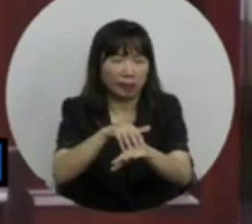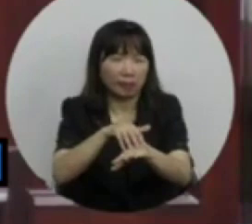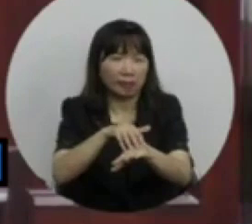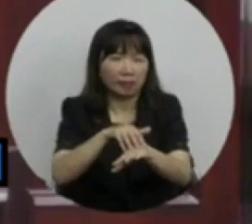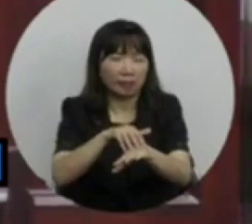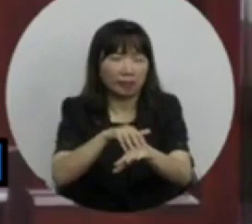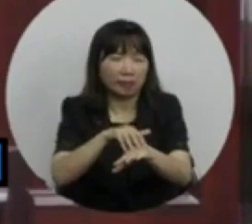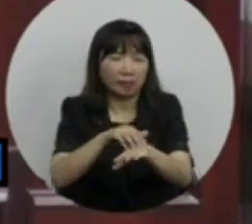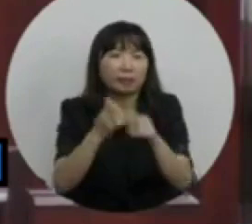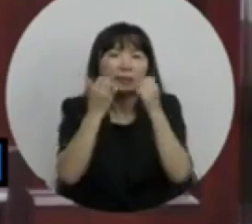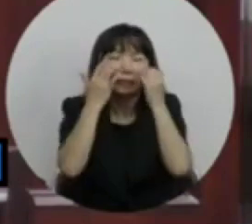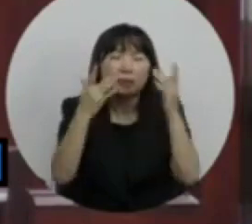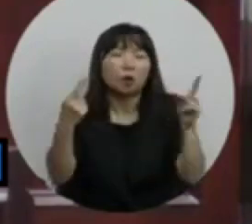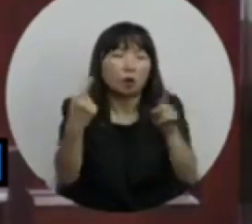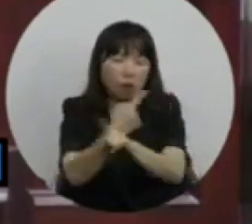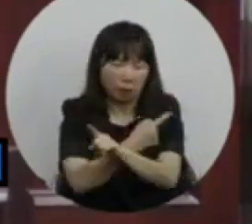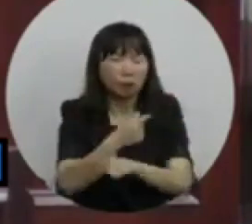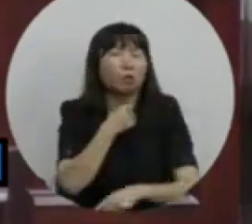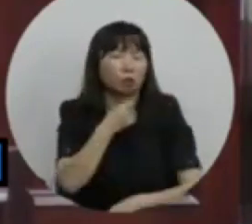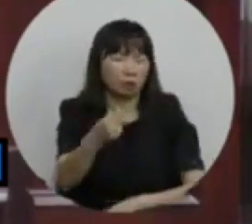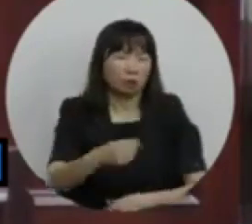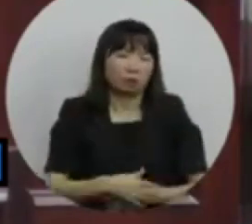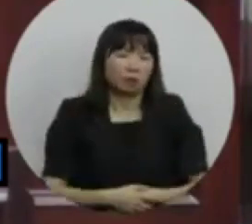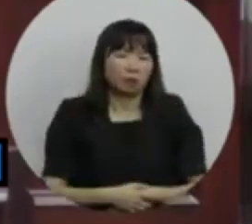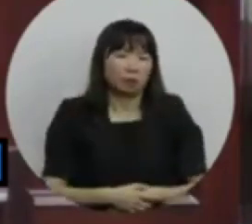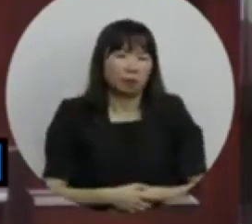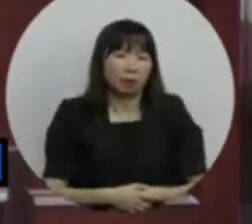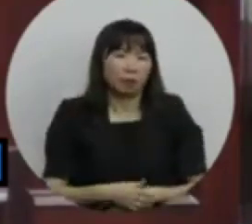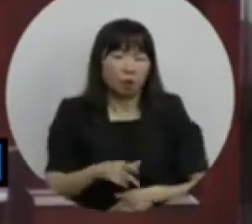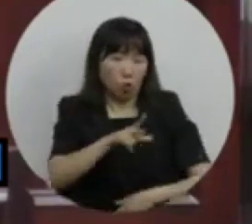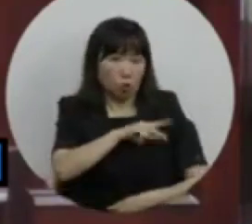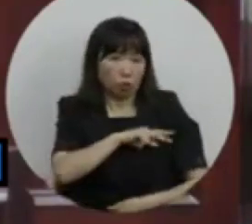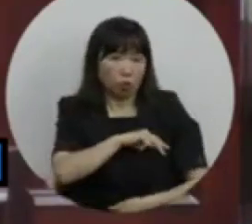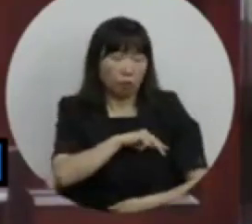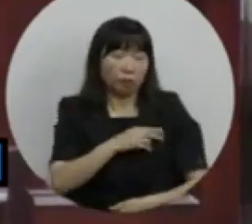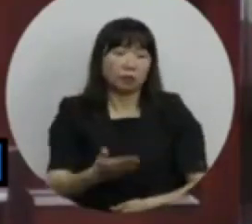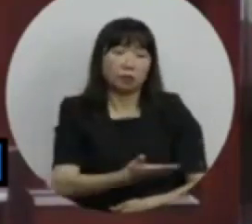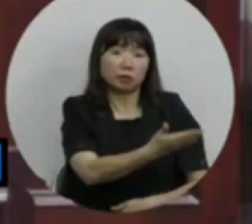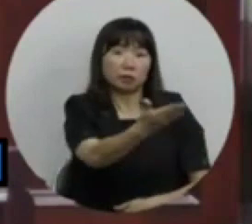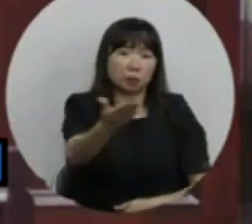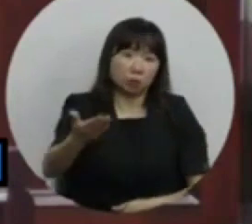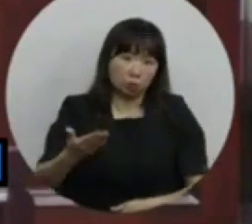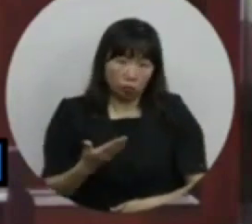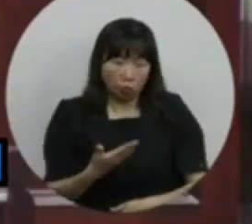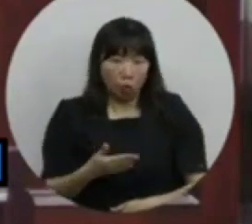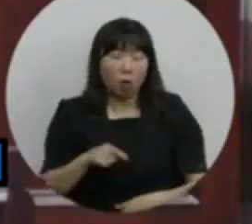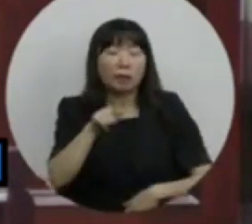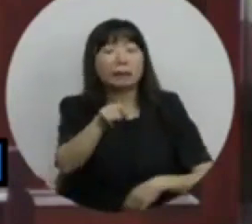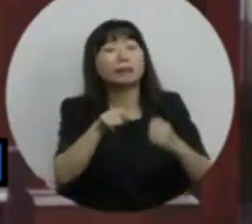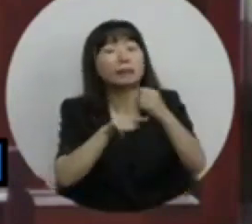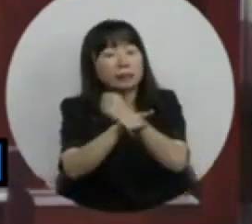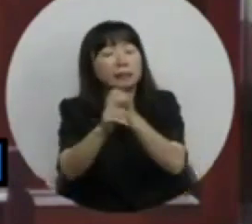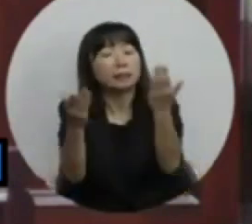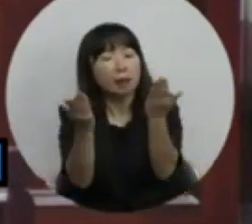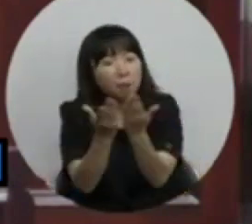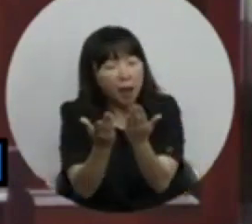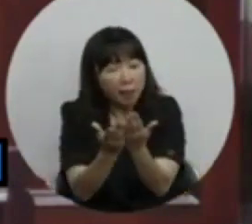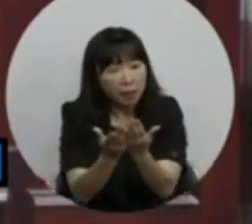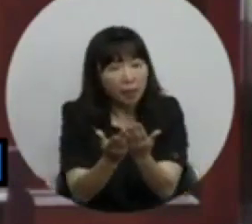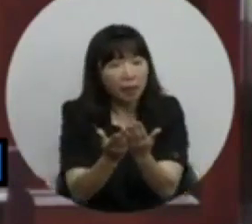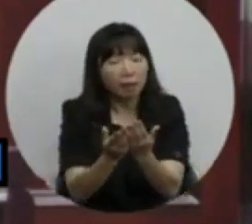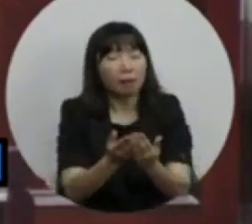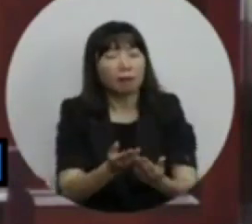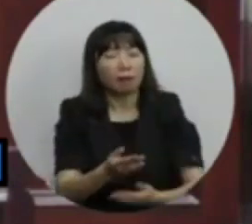조직 체계를 재구축하고자 합니다. 의원님들께서도 이러한 부의안권의 취지를 살펴 높은